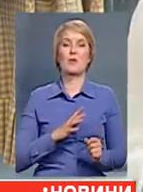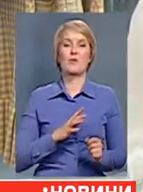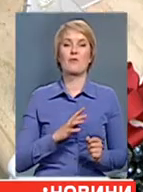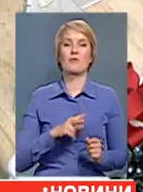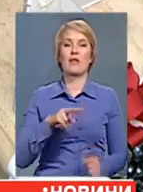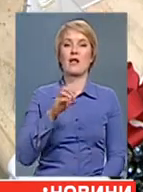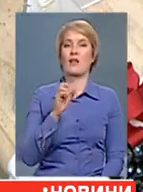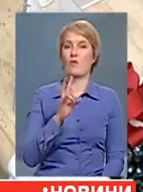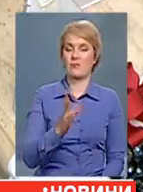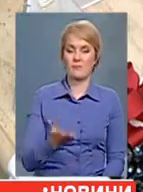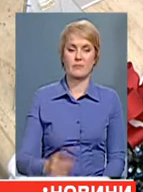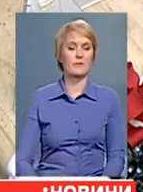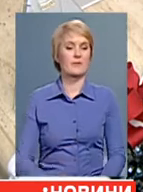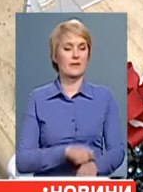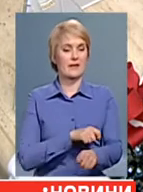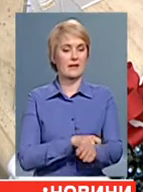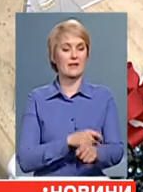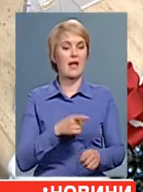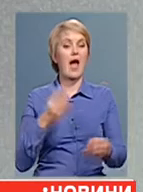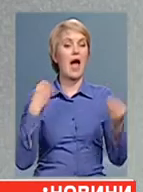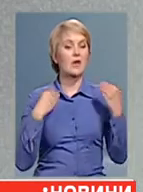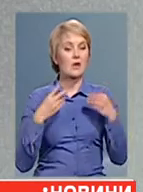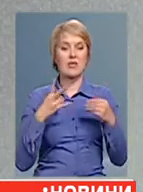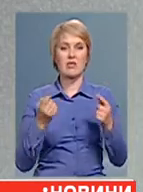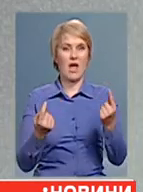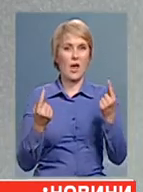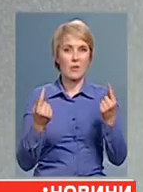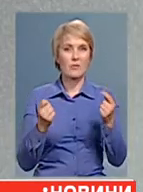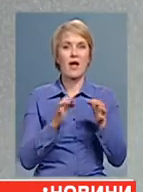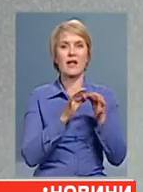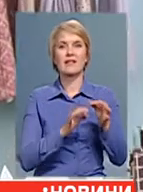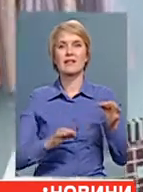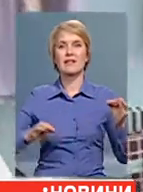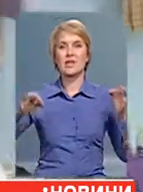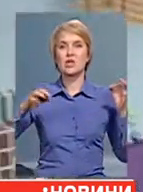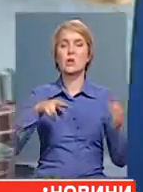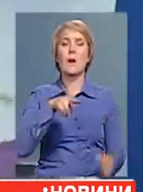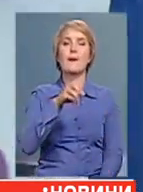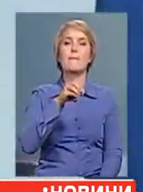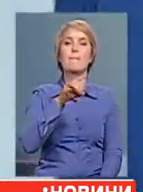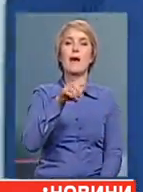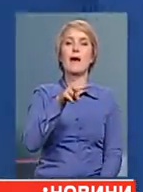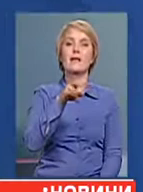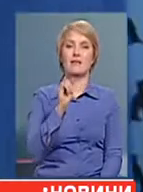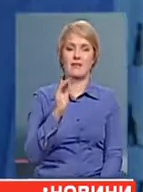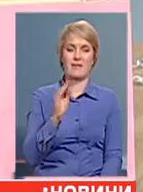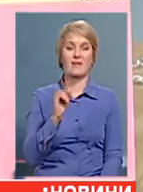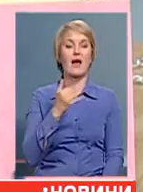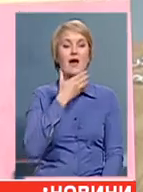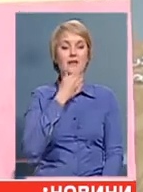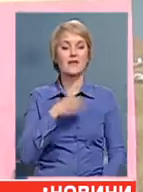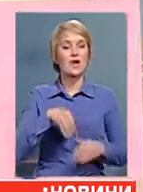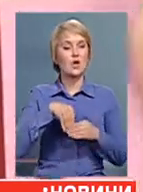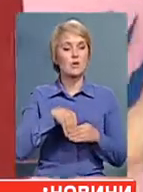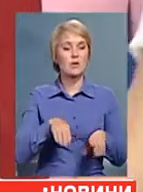із льна. Щодо аксесуарів, дизайнерка радить не масивні підвіски, а ниточку перлів. Варто звернути увагу на оригінальні клатчі, наприклад, у